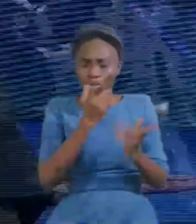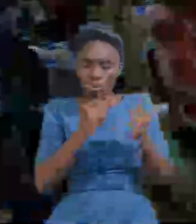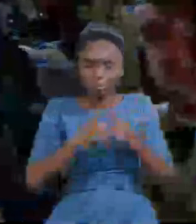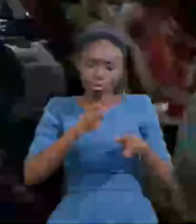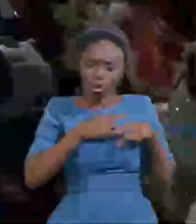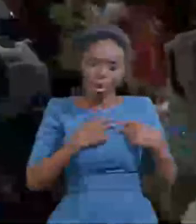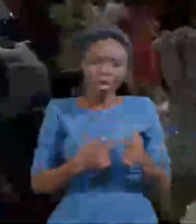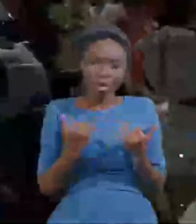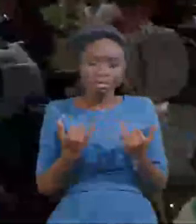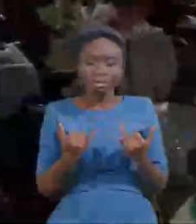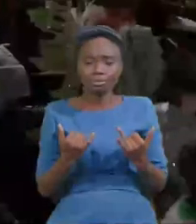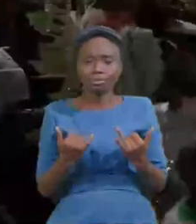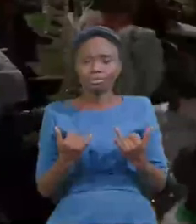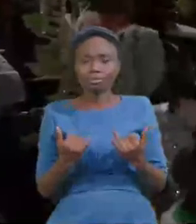Dieu.